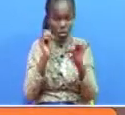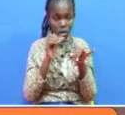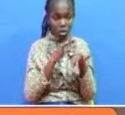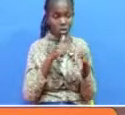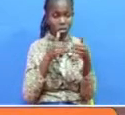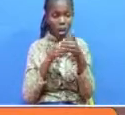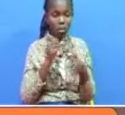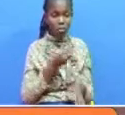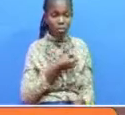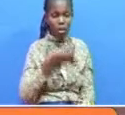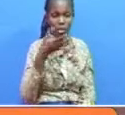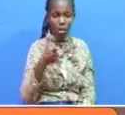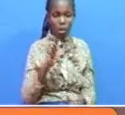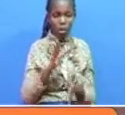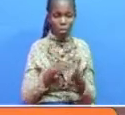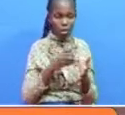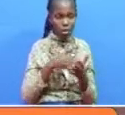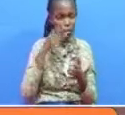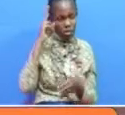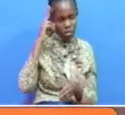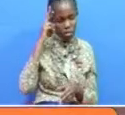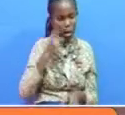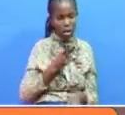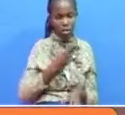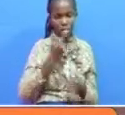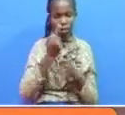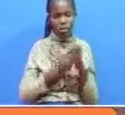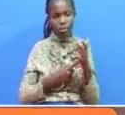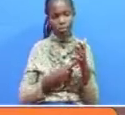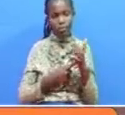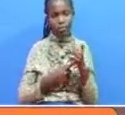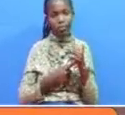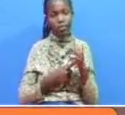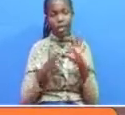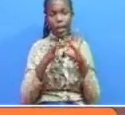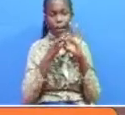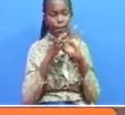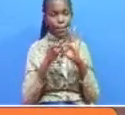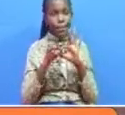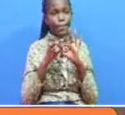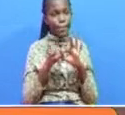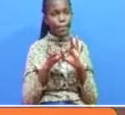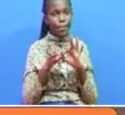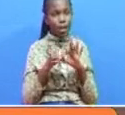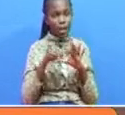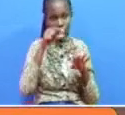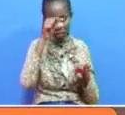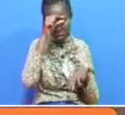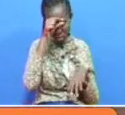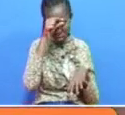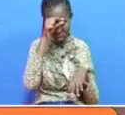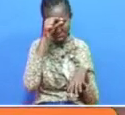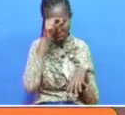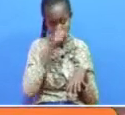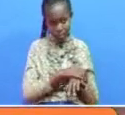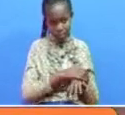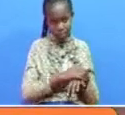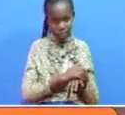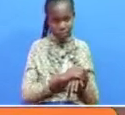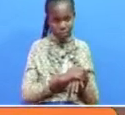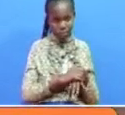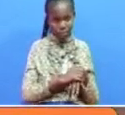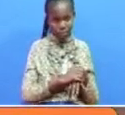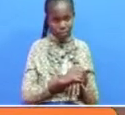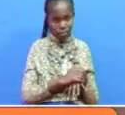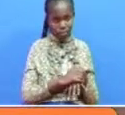utongo yuitu aba ukambana na choko tumitu kwa siama tekale tekwatene na balape silikale bala silikale kwedwa hii nikana